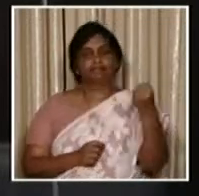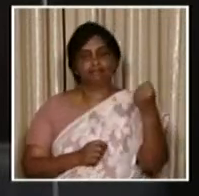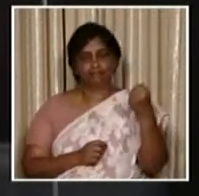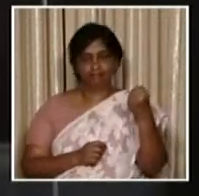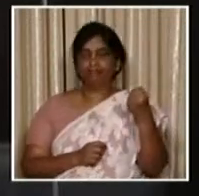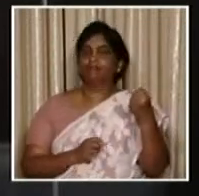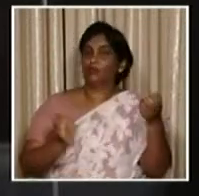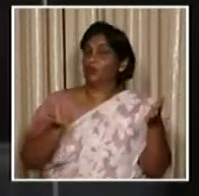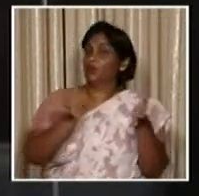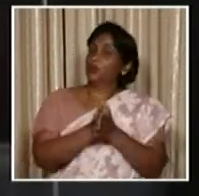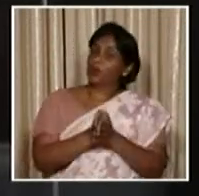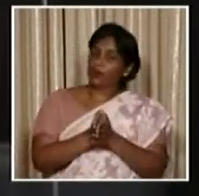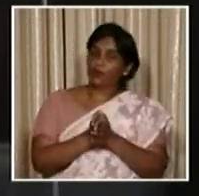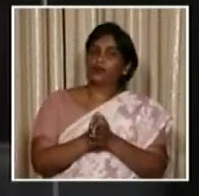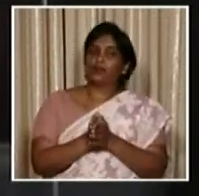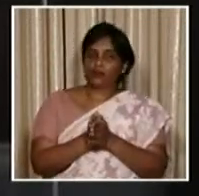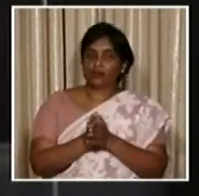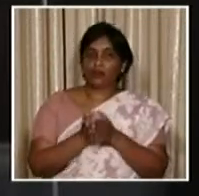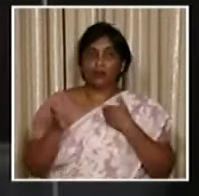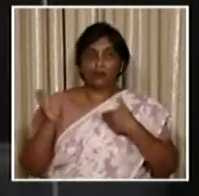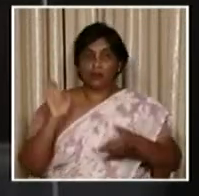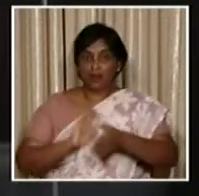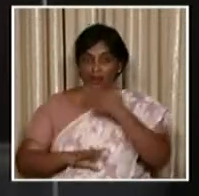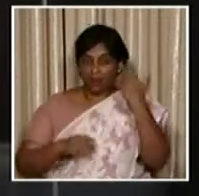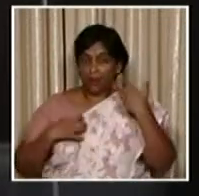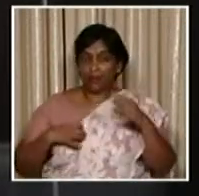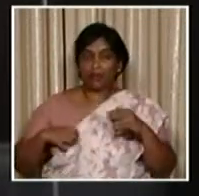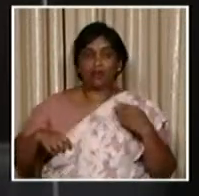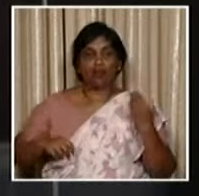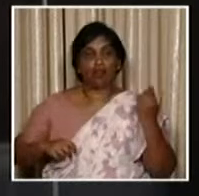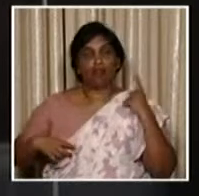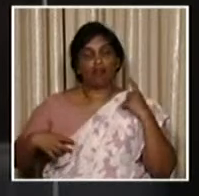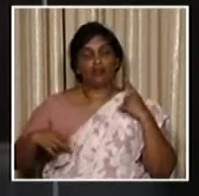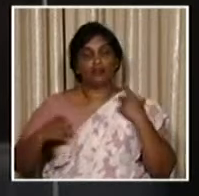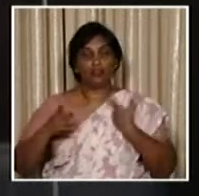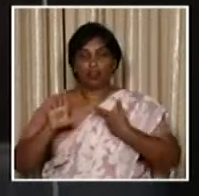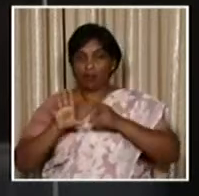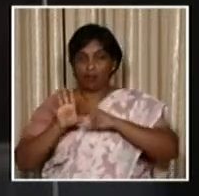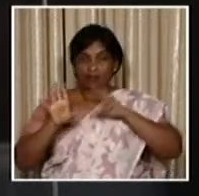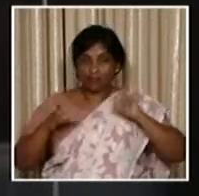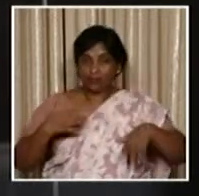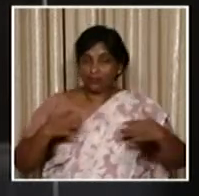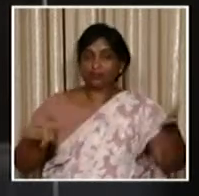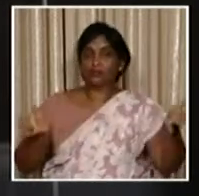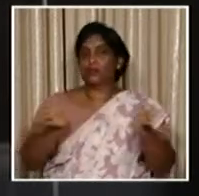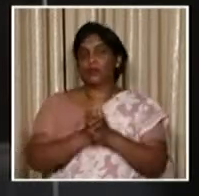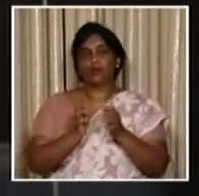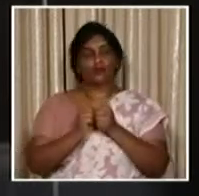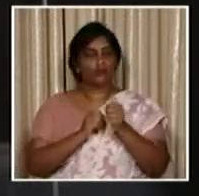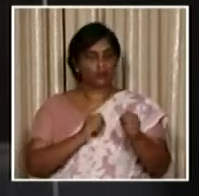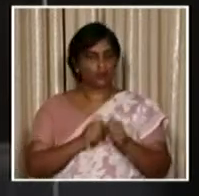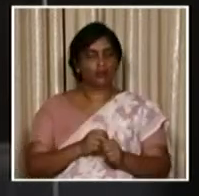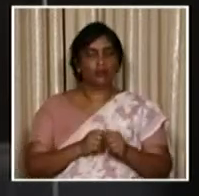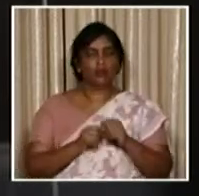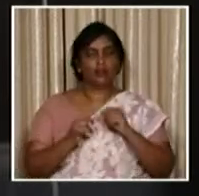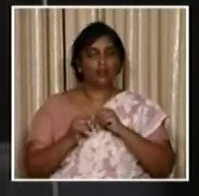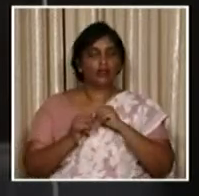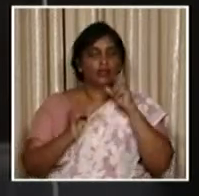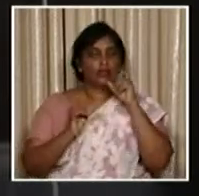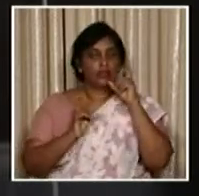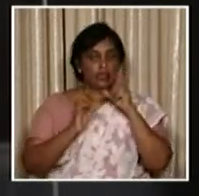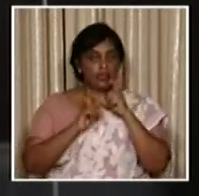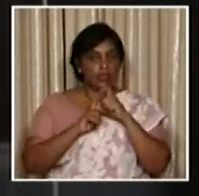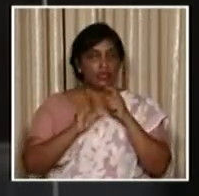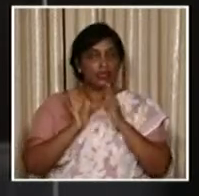ithama samipa karagena mama giyada passe hamudawen lang karagena kriyaatmaka una. Sale DMI unata